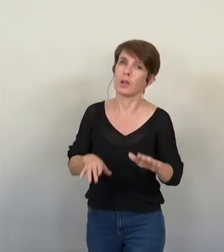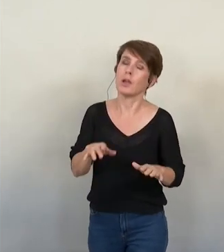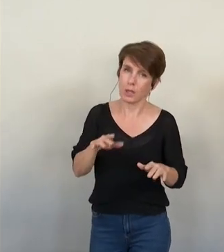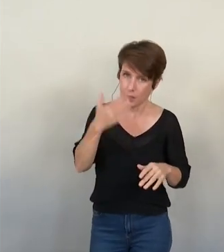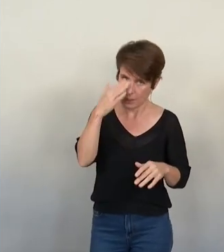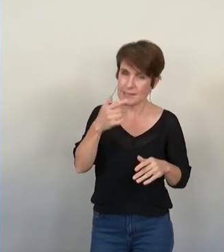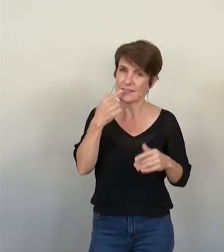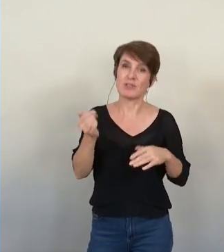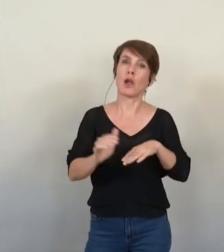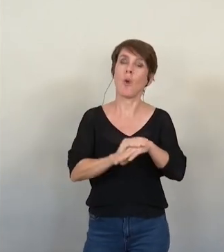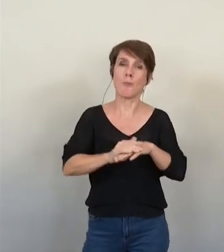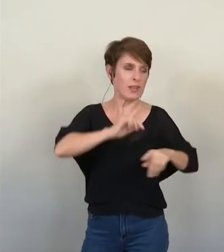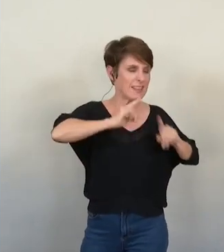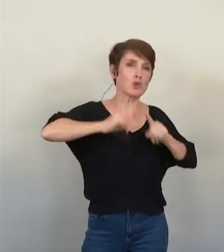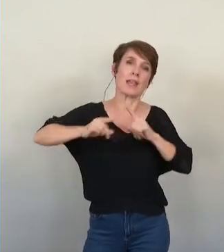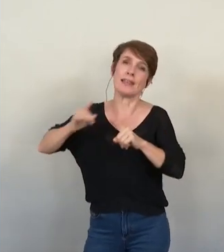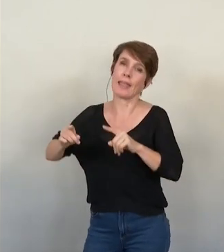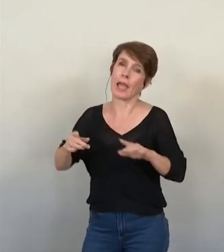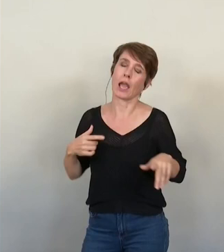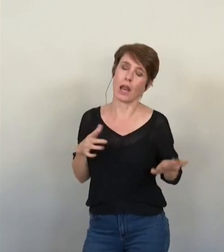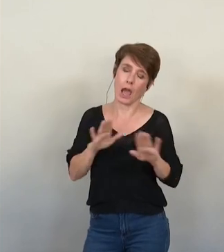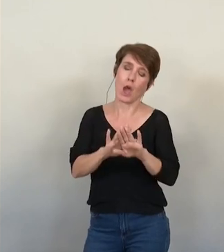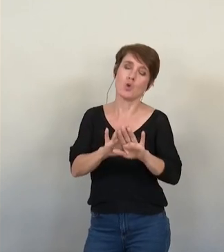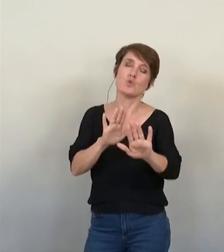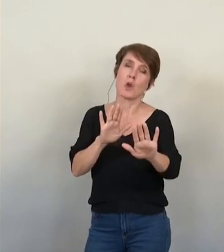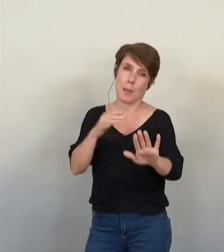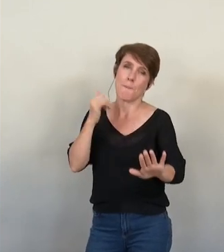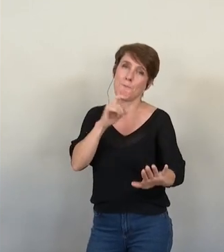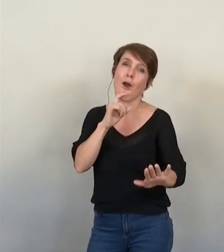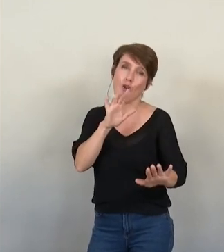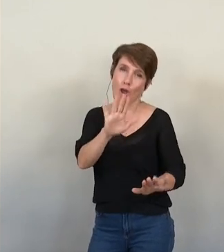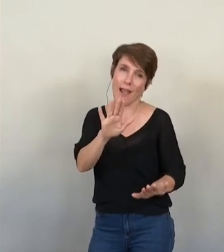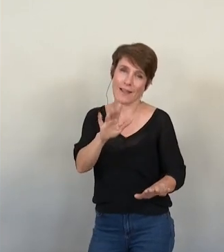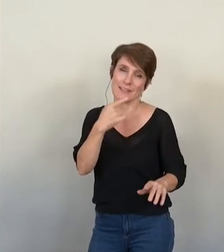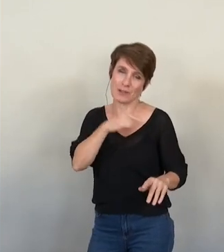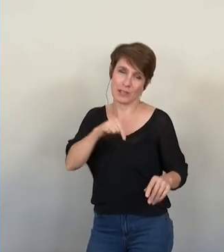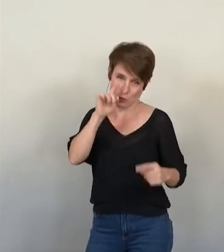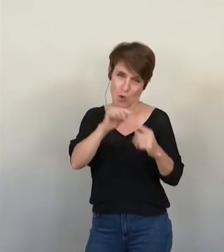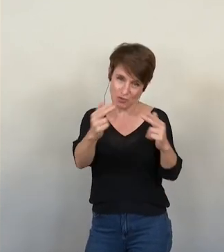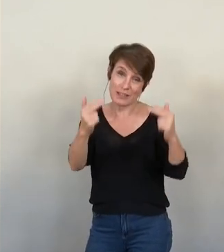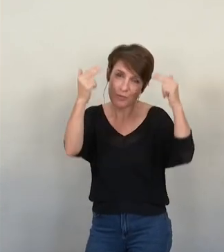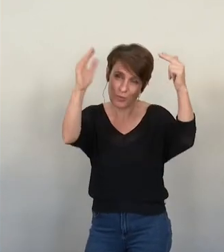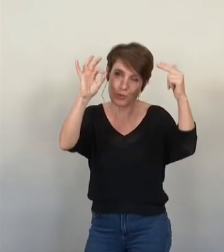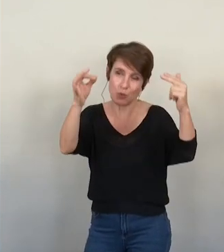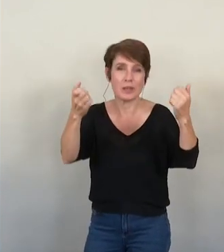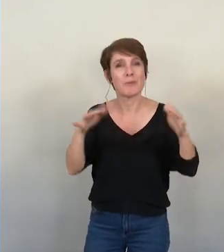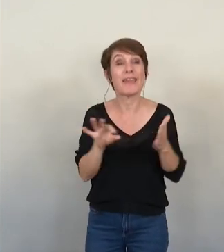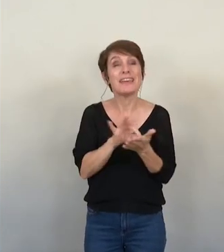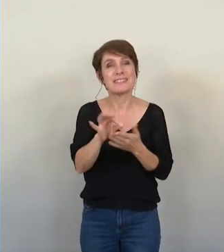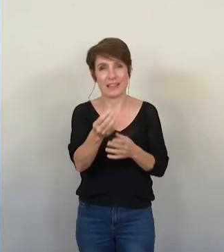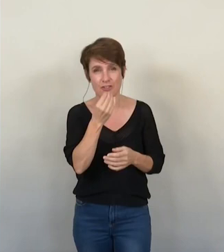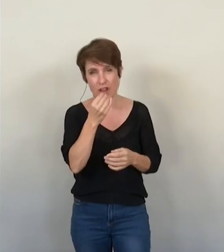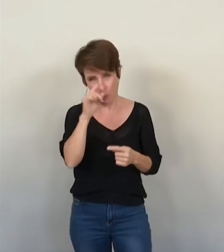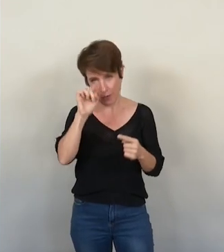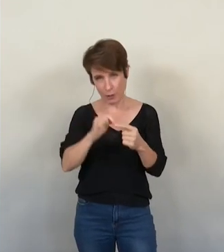totalitaire on a encore beaucoup de marge he même si on su des objectifs ambitieux on en est très très loin chacun bien évidemment les objectifs de la stratégie alimentaire ça vise à ce que